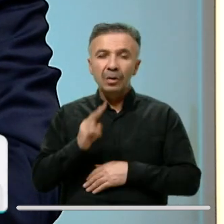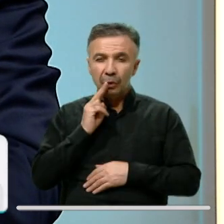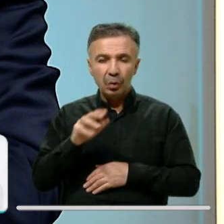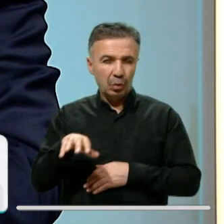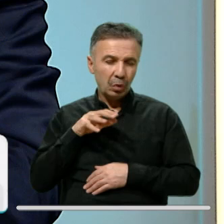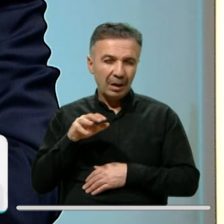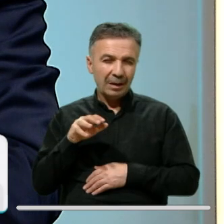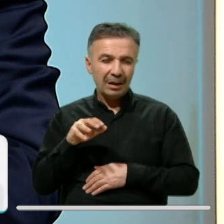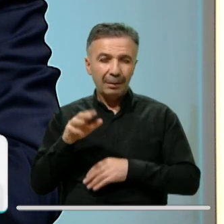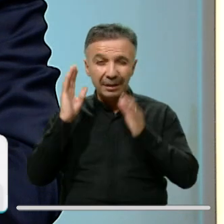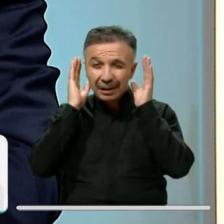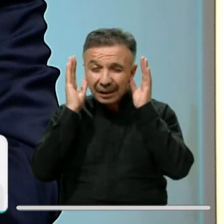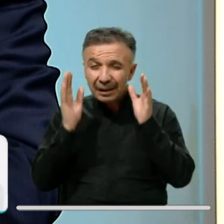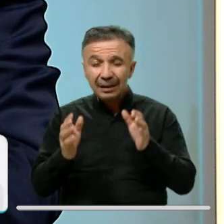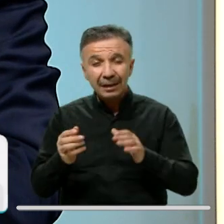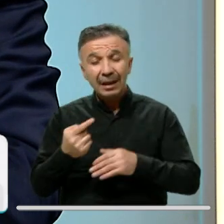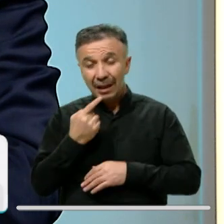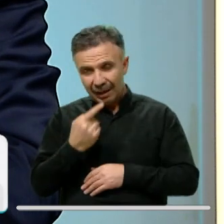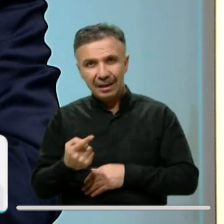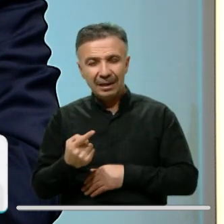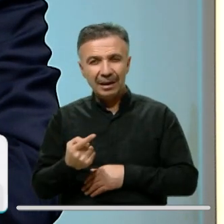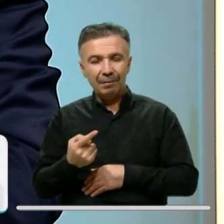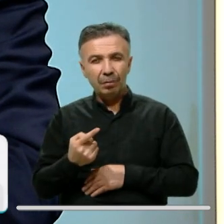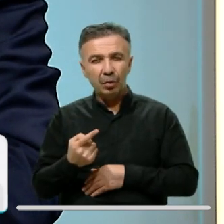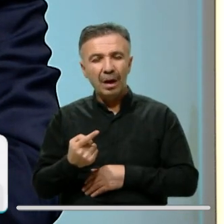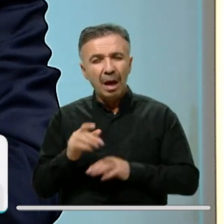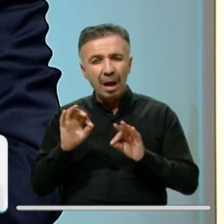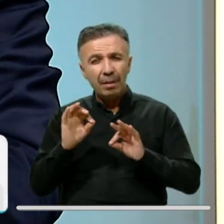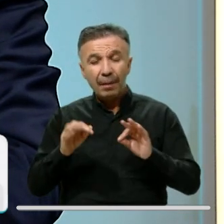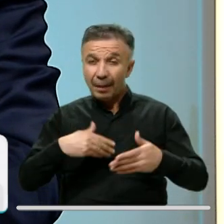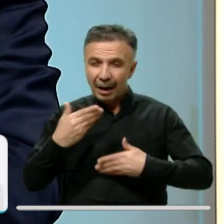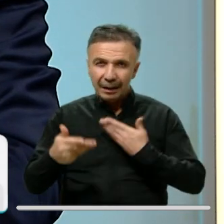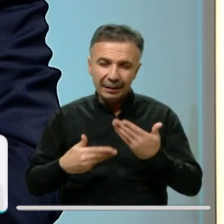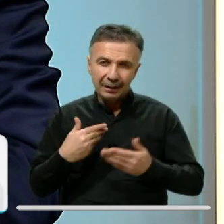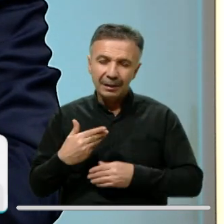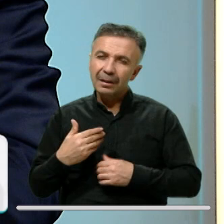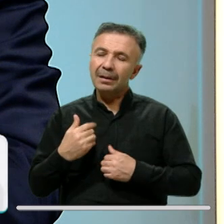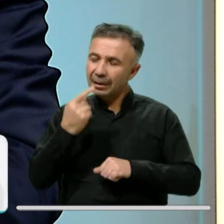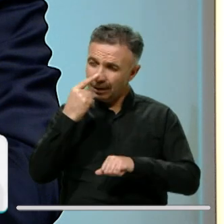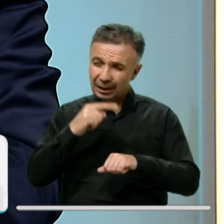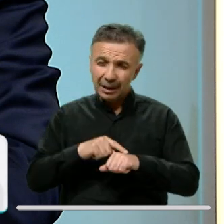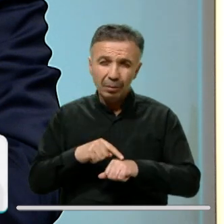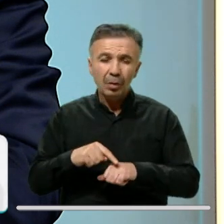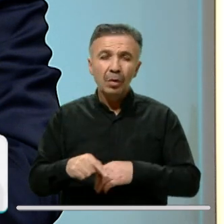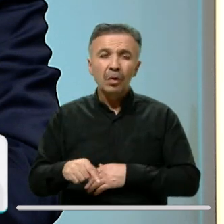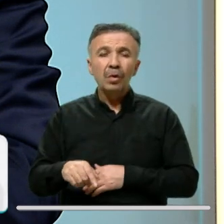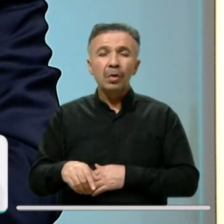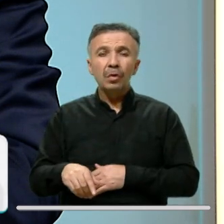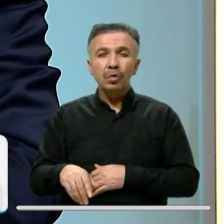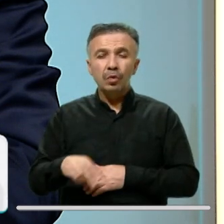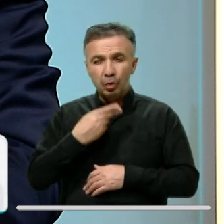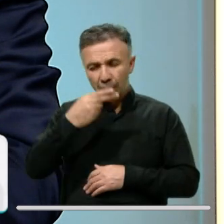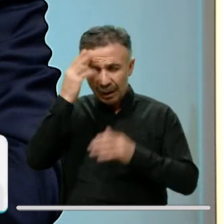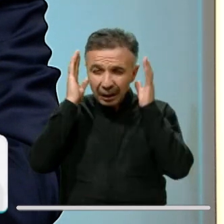bu uygulamaya dikkat çekersek ve bunu yaygınlaştırırsak emin olun insanlar bu son sünneti kılacaklardır. Ama